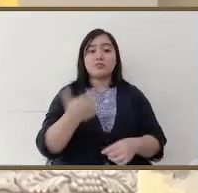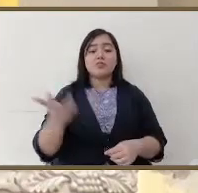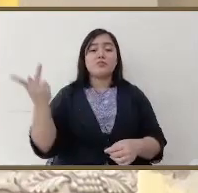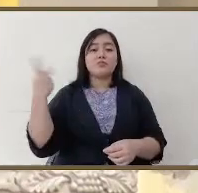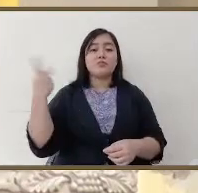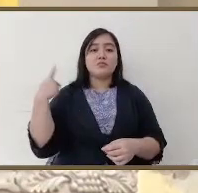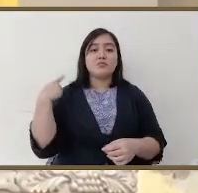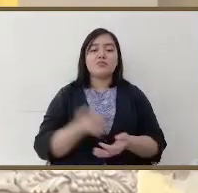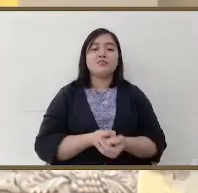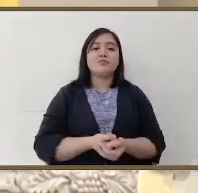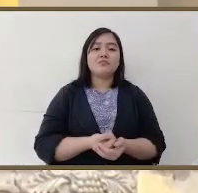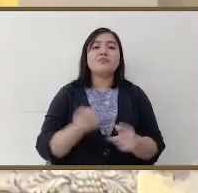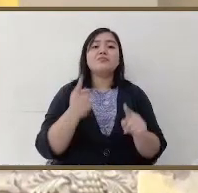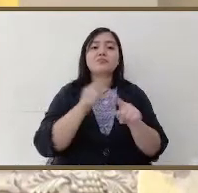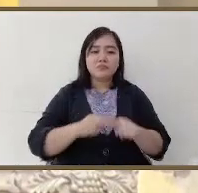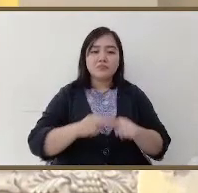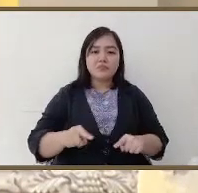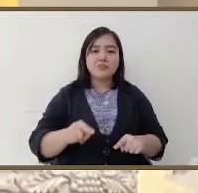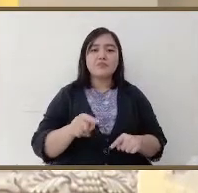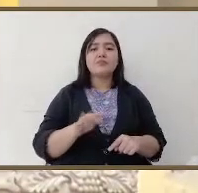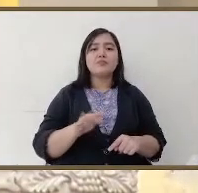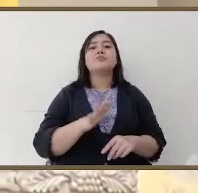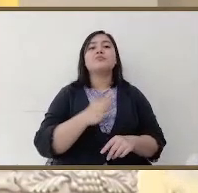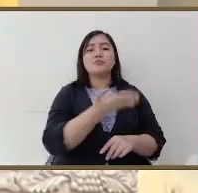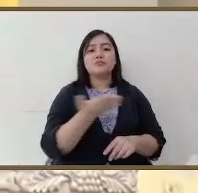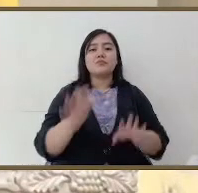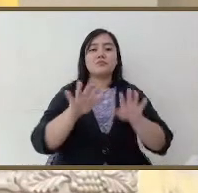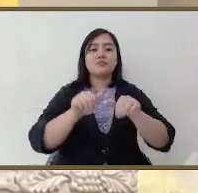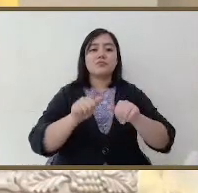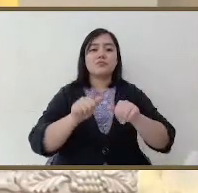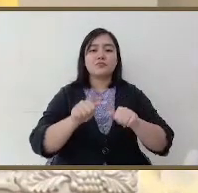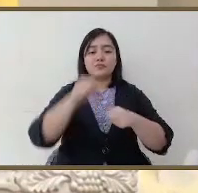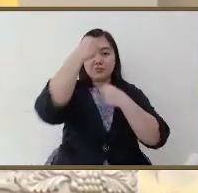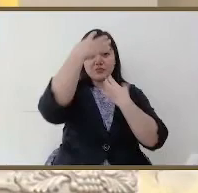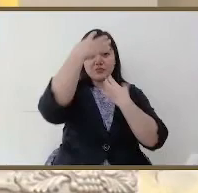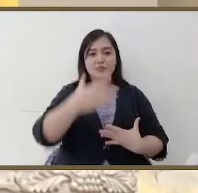ganon. But you can do and obey the will of God in your life.